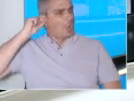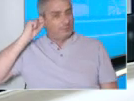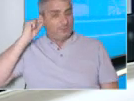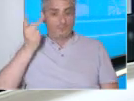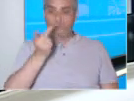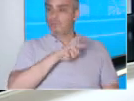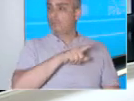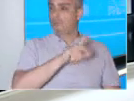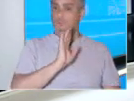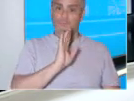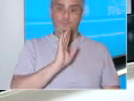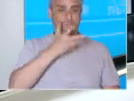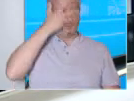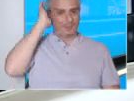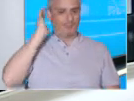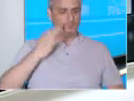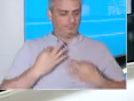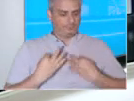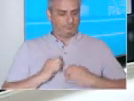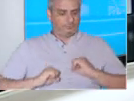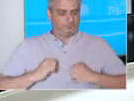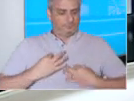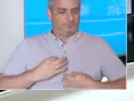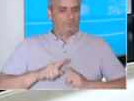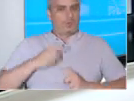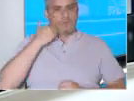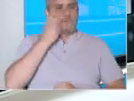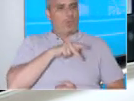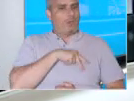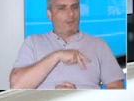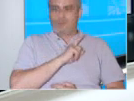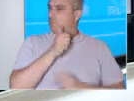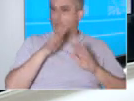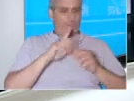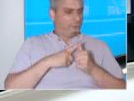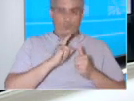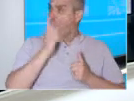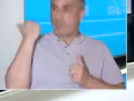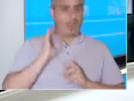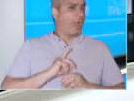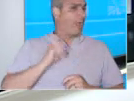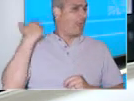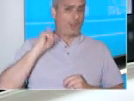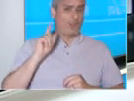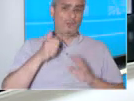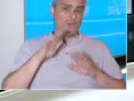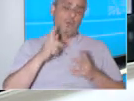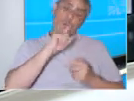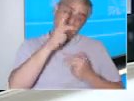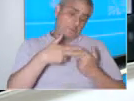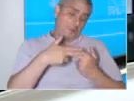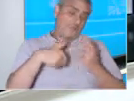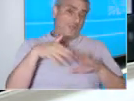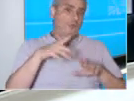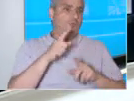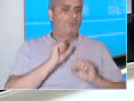ומולו, אני חייב לומר, יאיר לפיד מתנהג כמבוגר האחראי, הוא לא ראש ממשלה, הוא לא היה אף פעם ראש ממשלה, יכול להיות שהוא יהיה בקרוב ראש